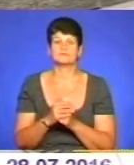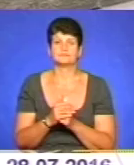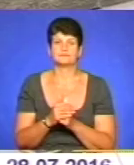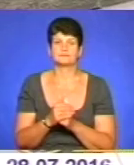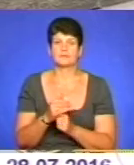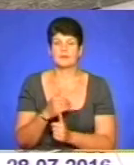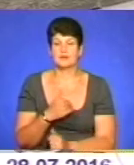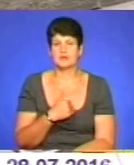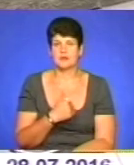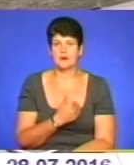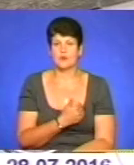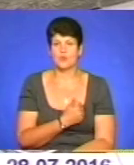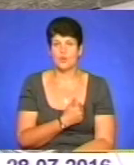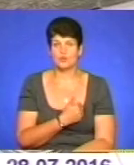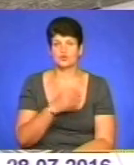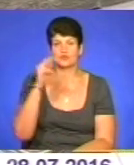я хочу